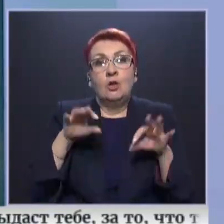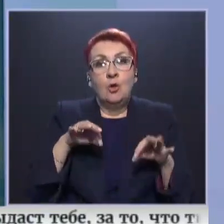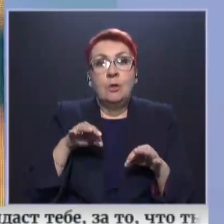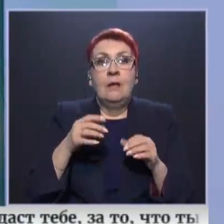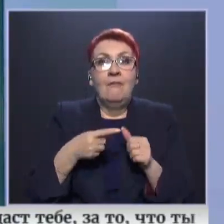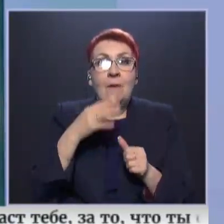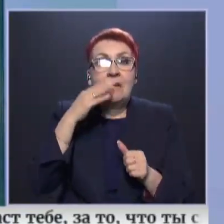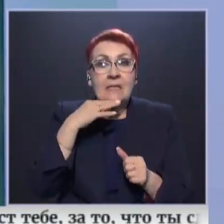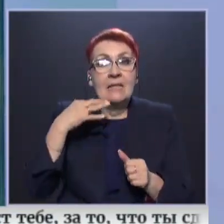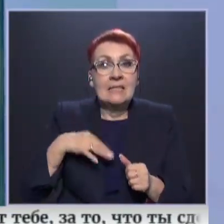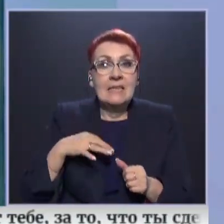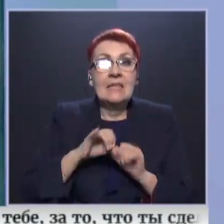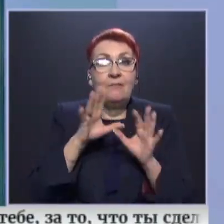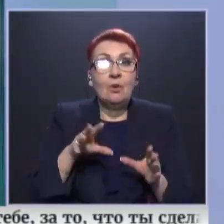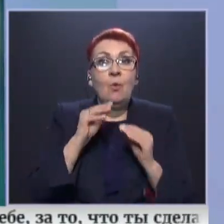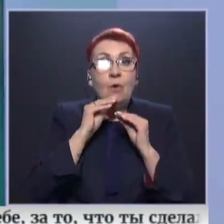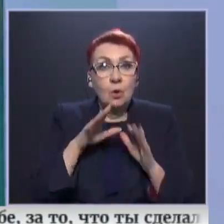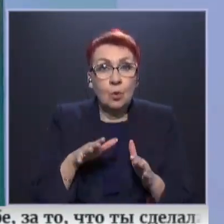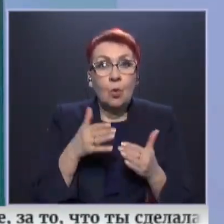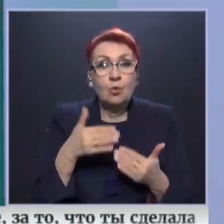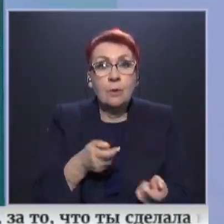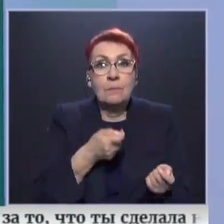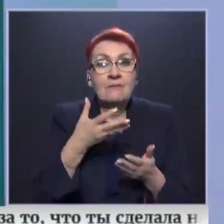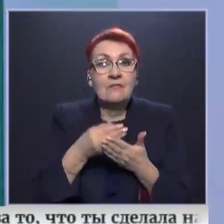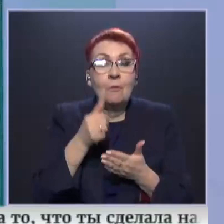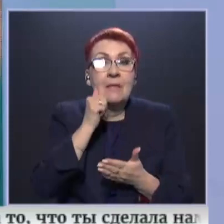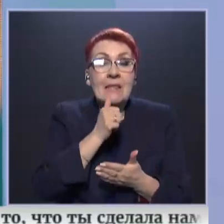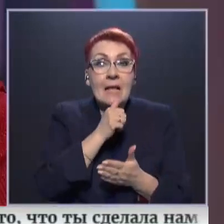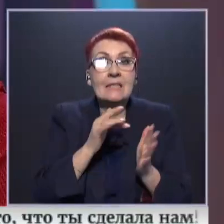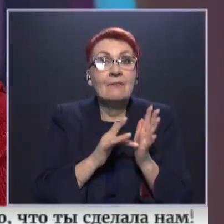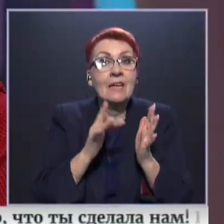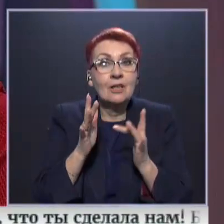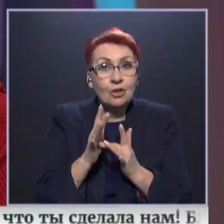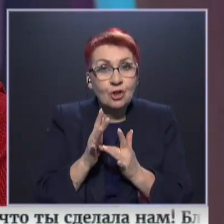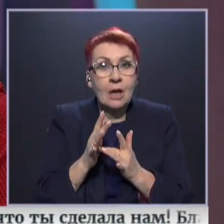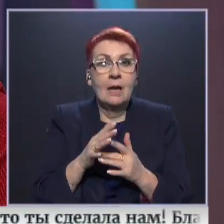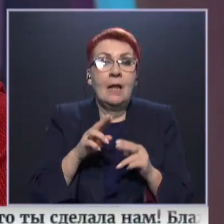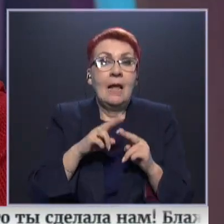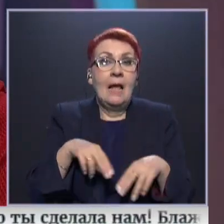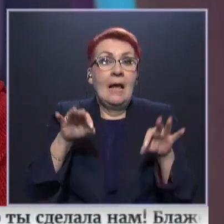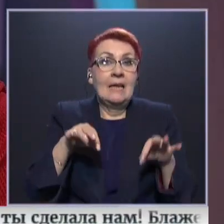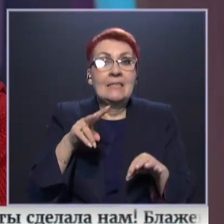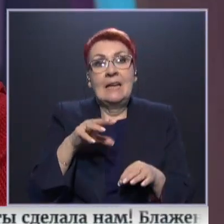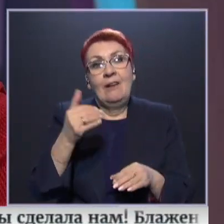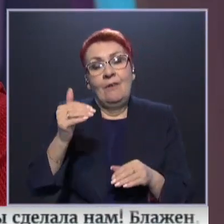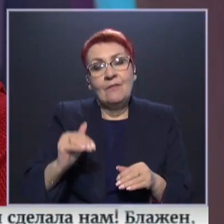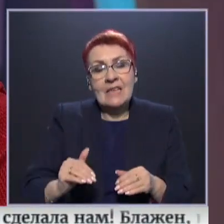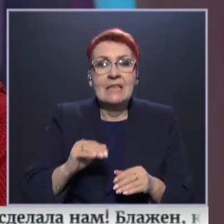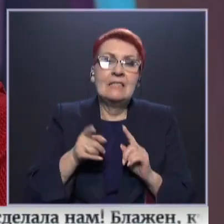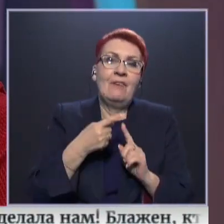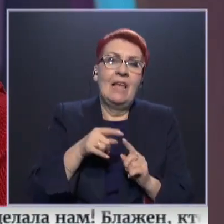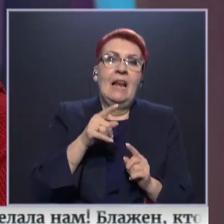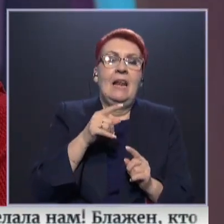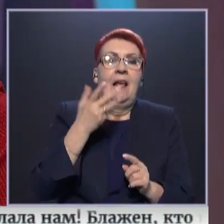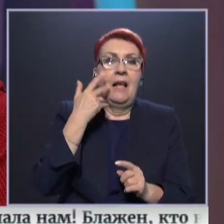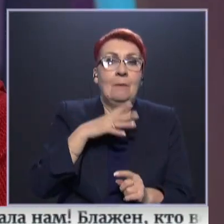уже принесли в самом таинстве крещения, крестились ли вы в детстве или во взрослом